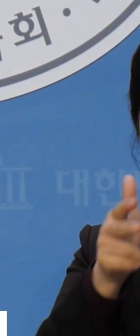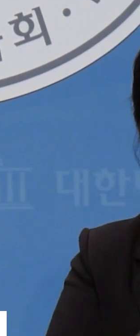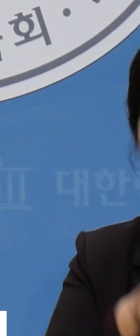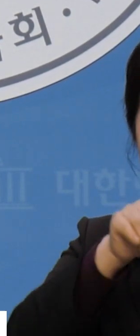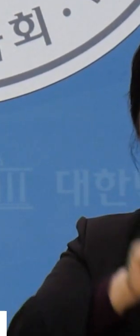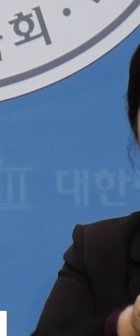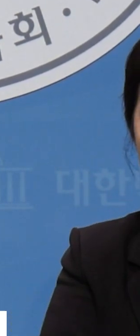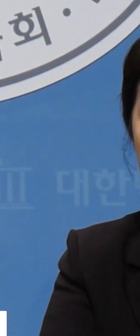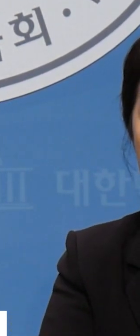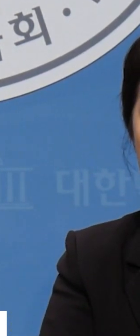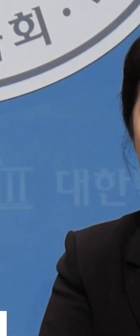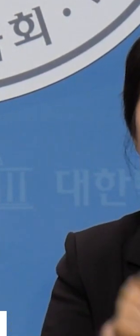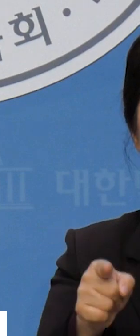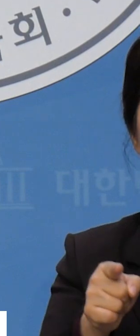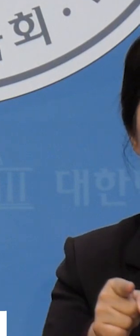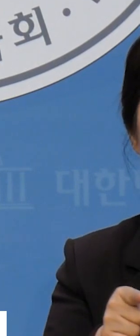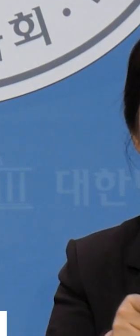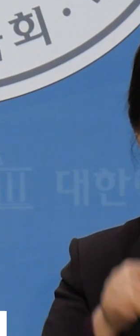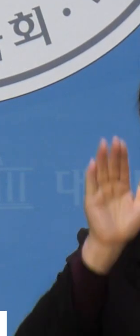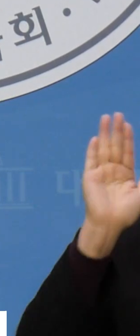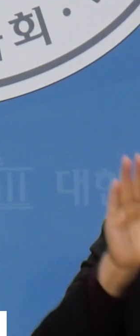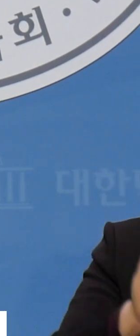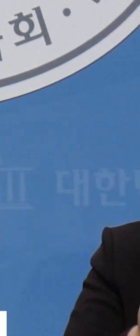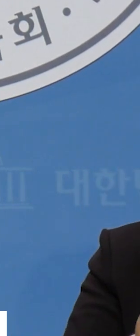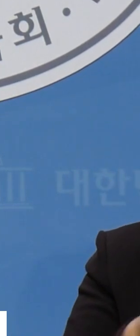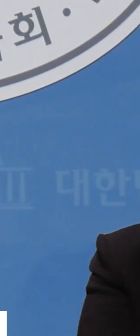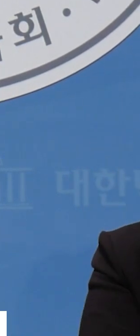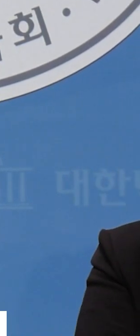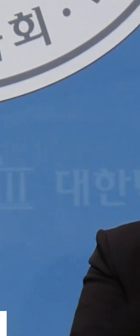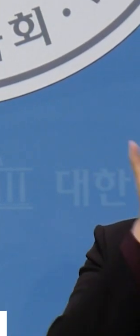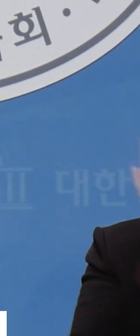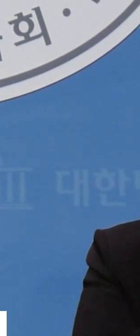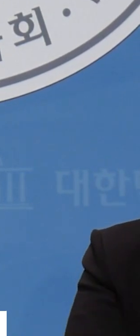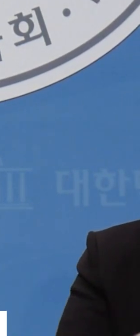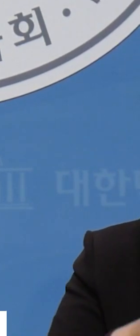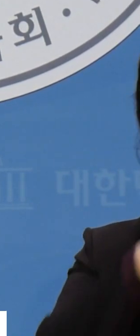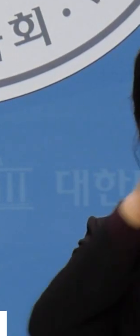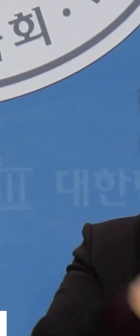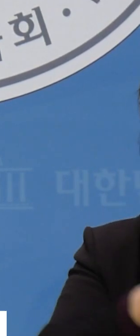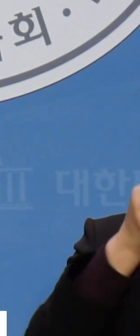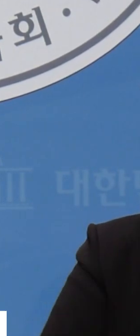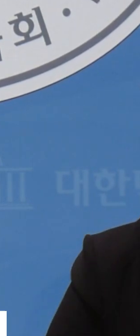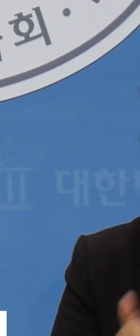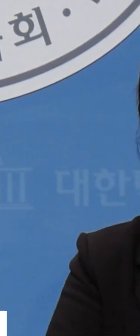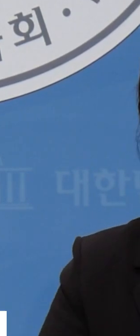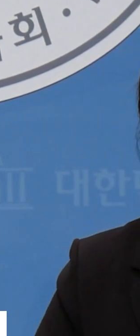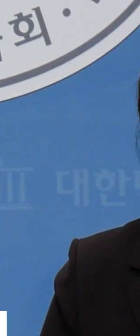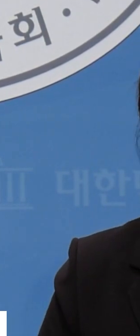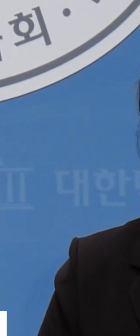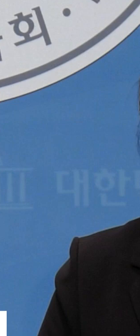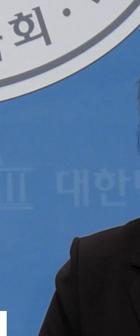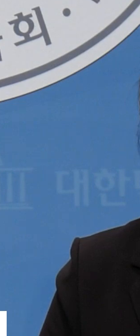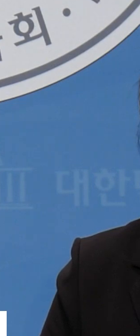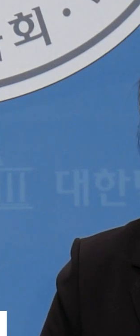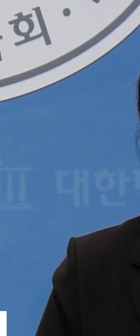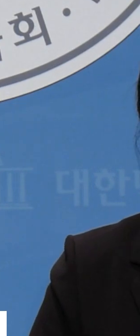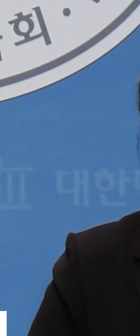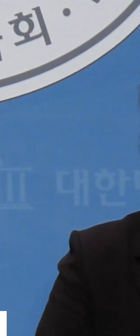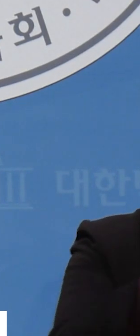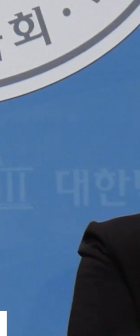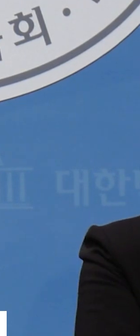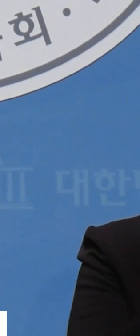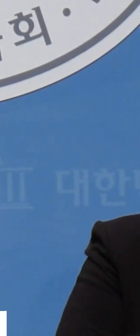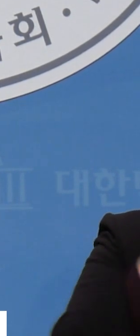사업은 분풀이 칼질로 미래의 싹을 모조리 잘라버렸습니다. 지난 정부에서 6조 원